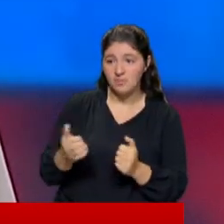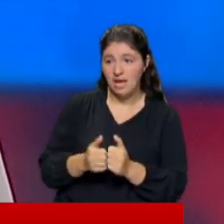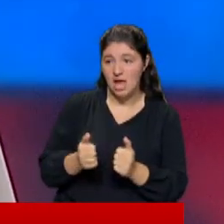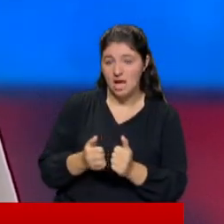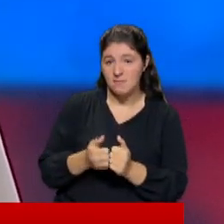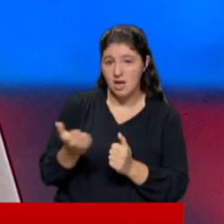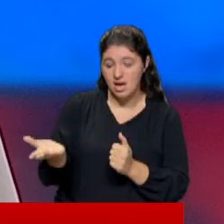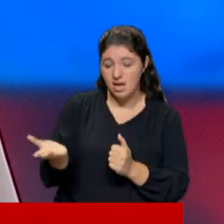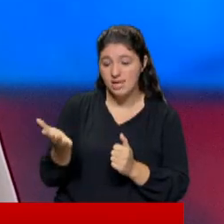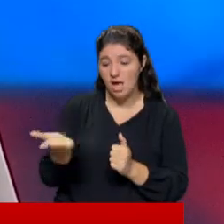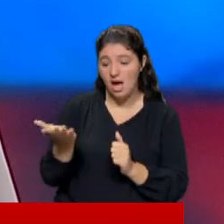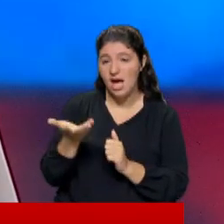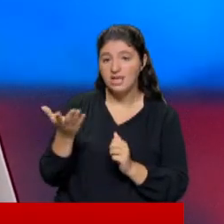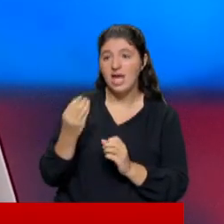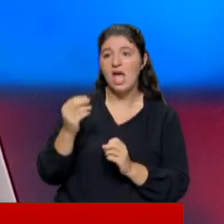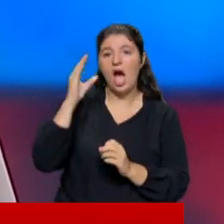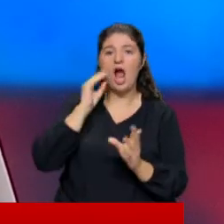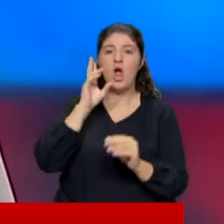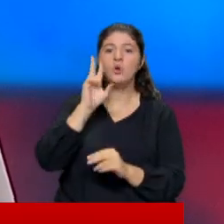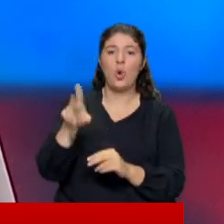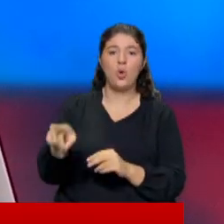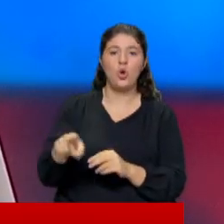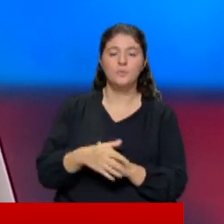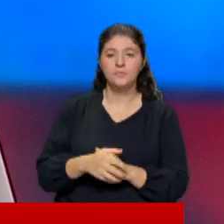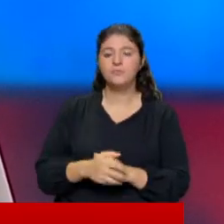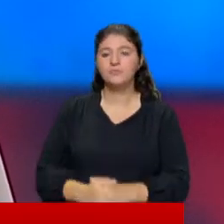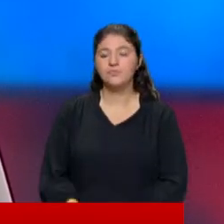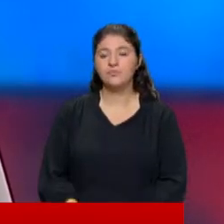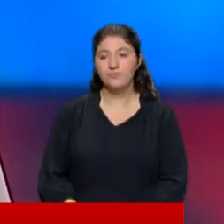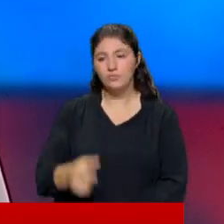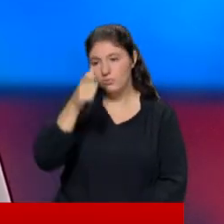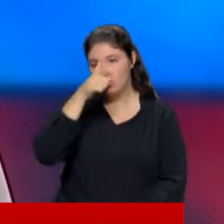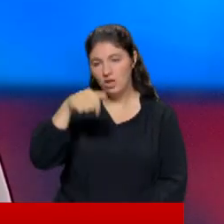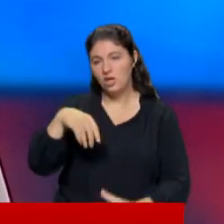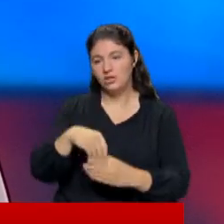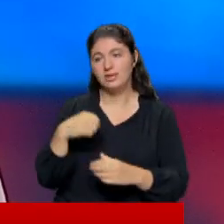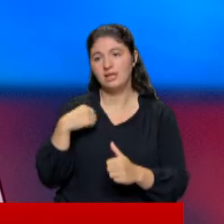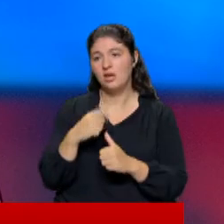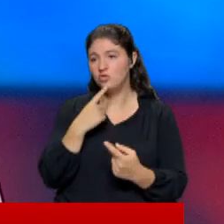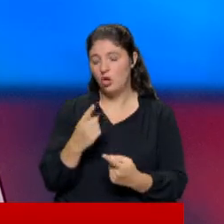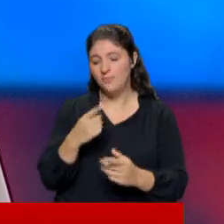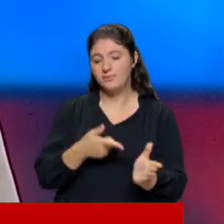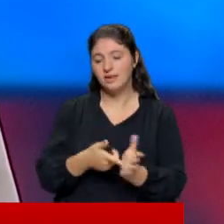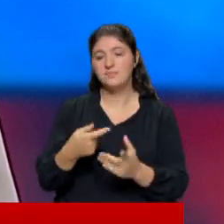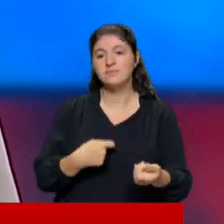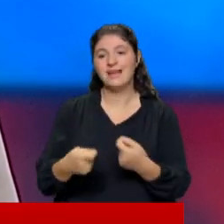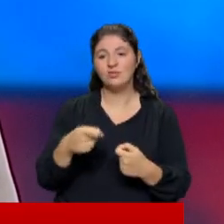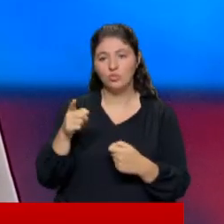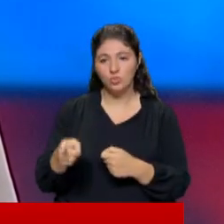birlikte de daha da iyi anlaşılıyor. Ülkemiz için tekrar ifade ediyorum, tarım